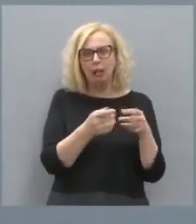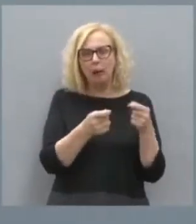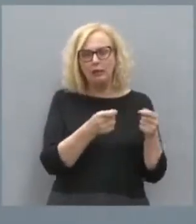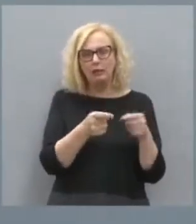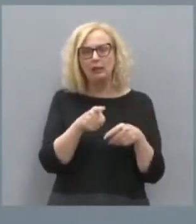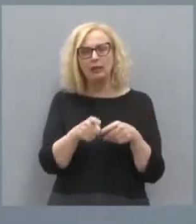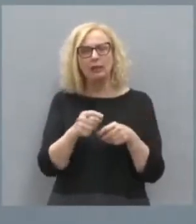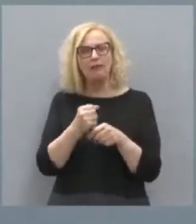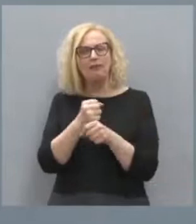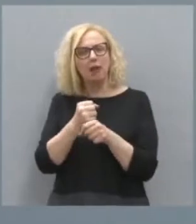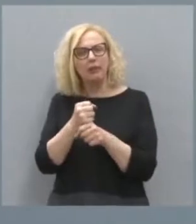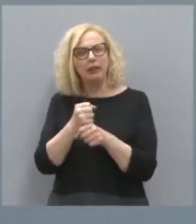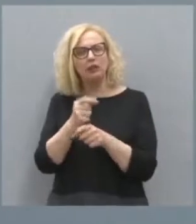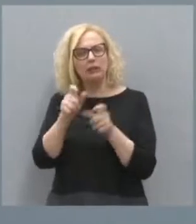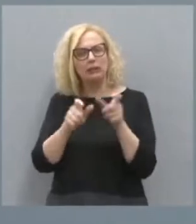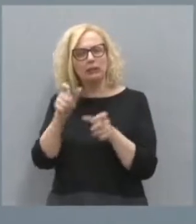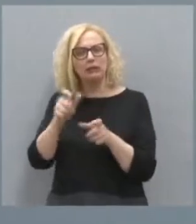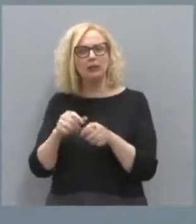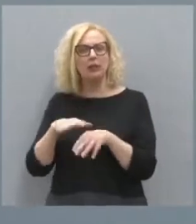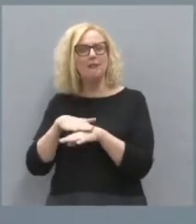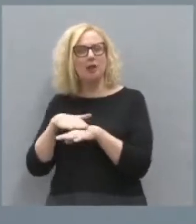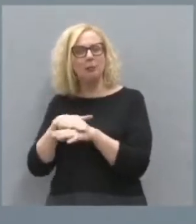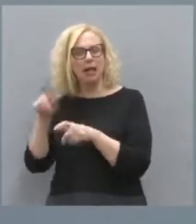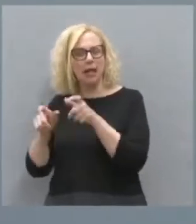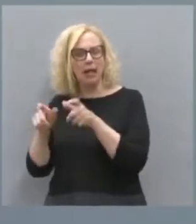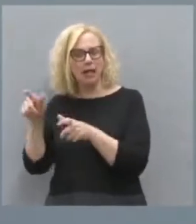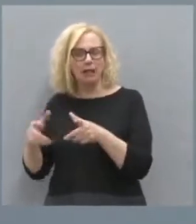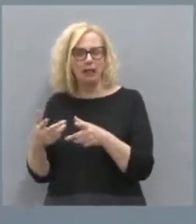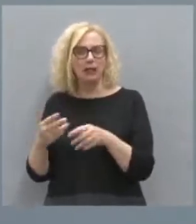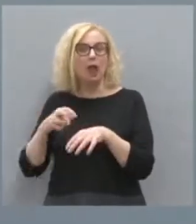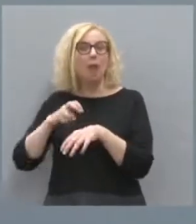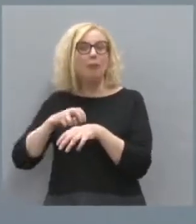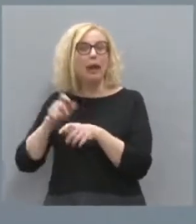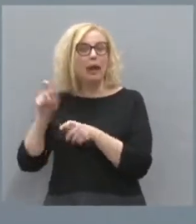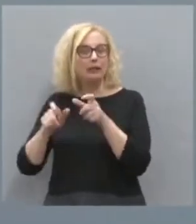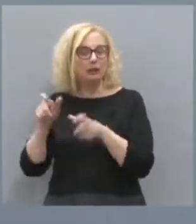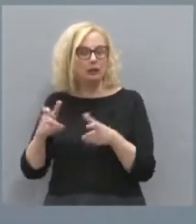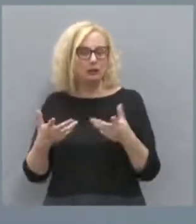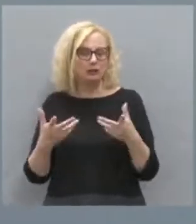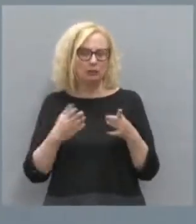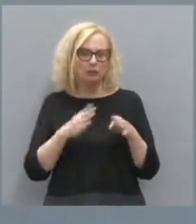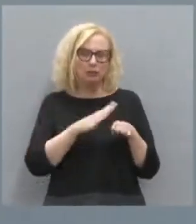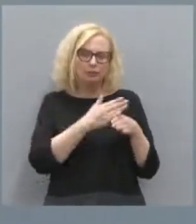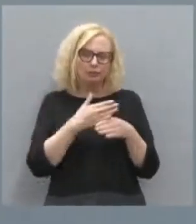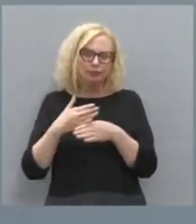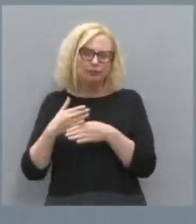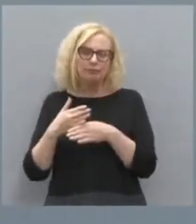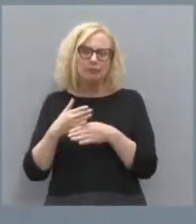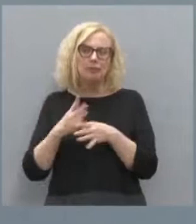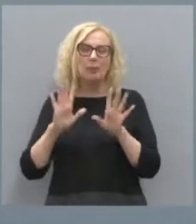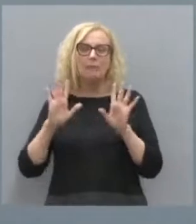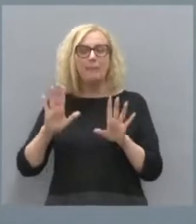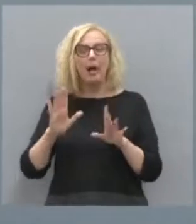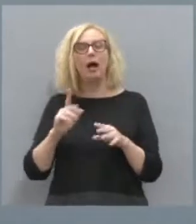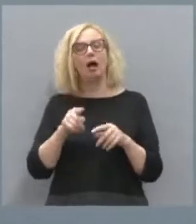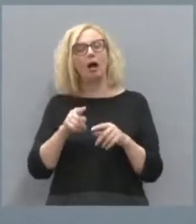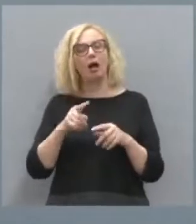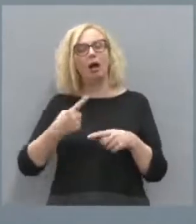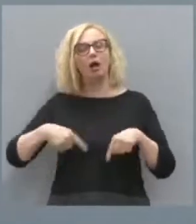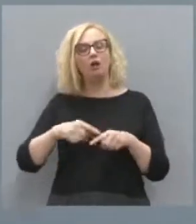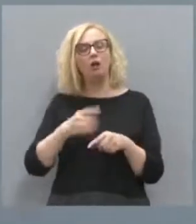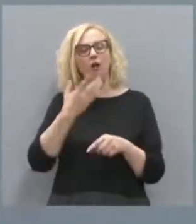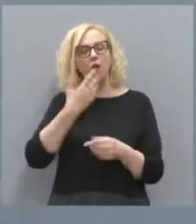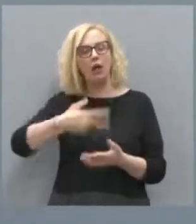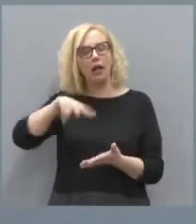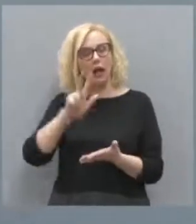farmacisti infermieri medici però quello che garantiamo e diremo